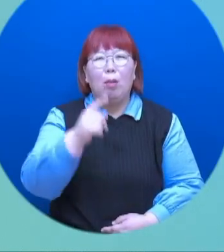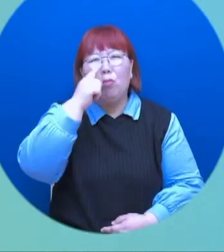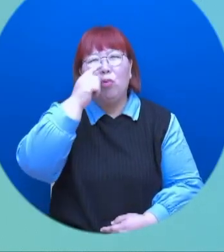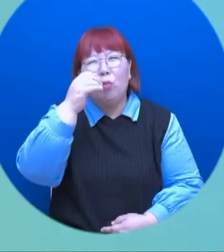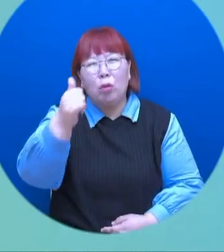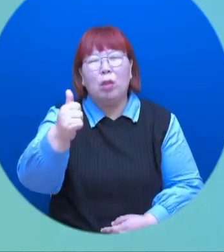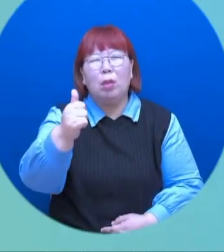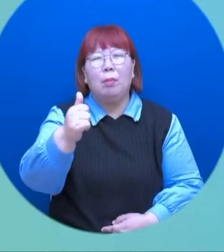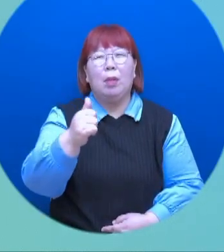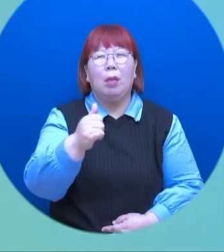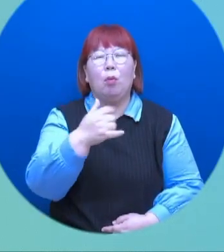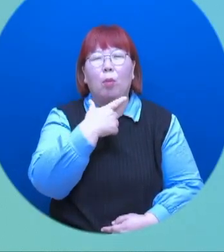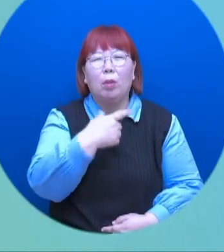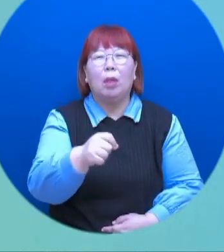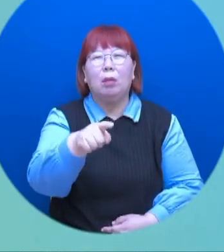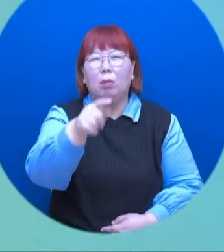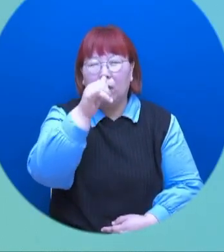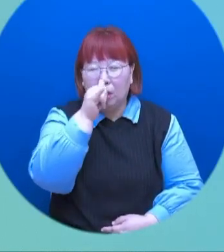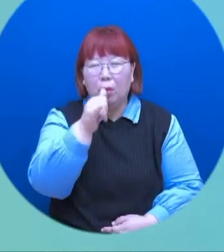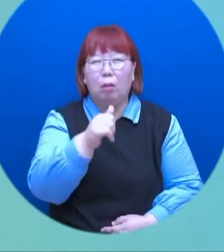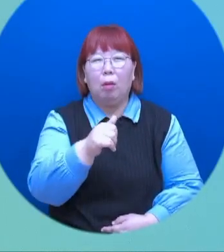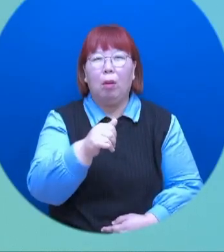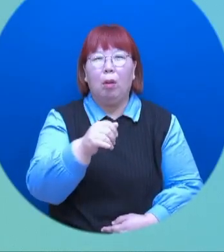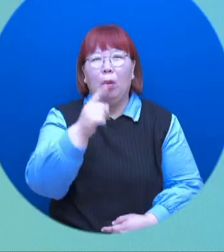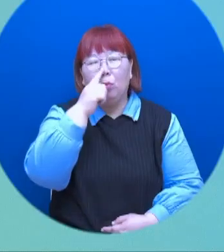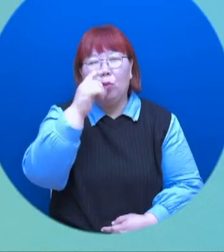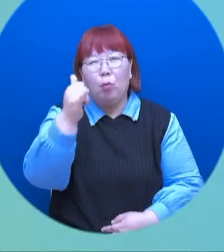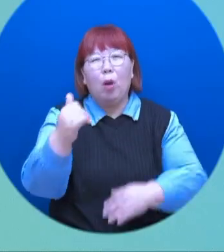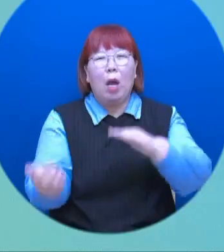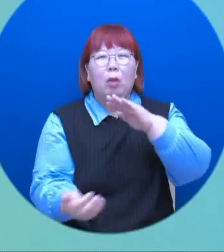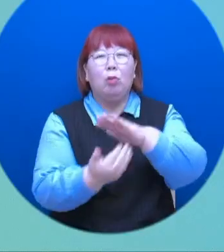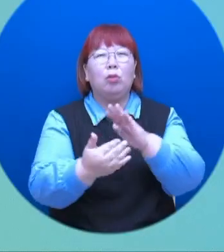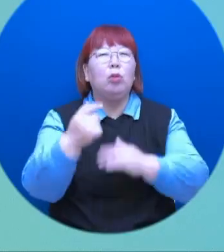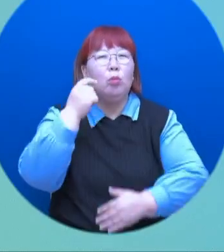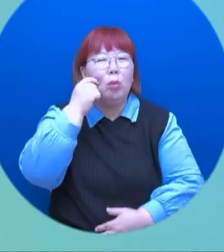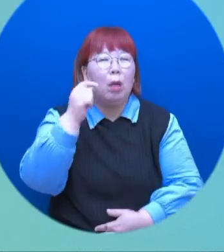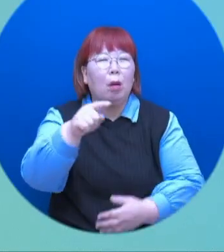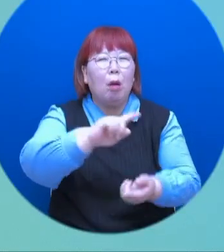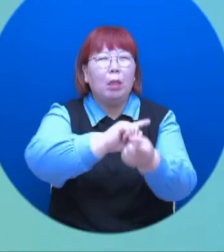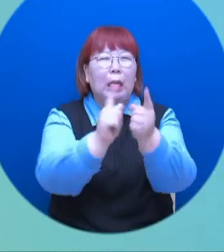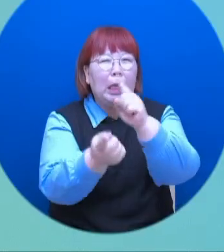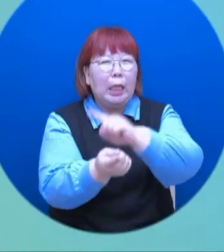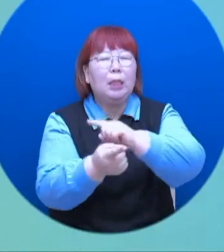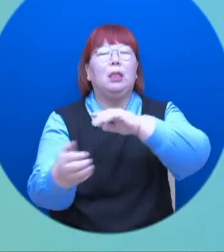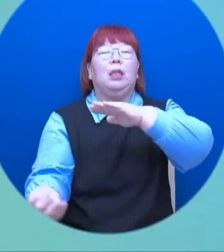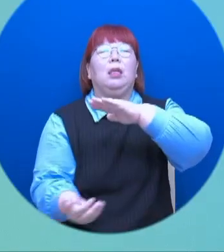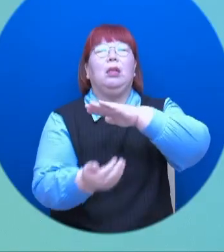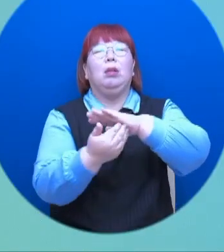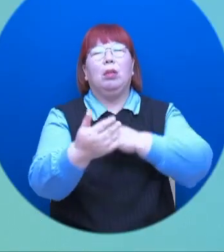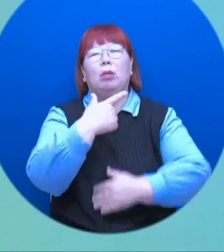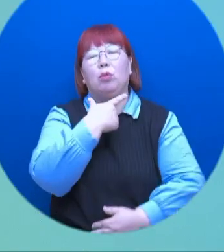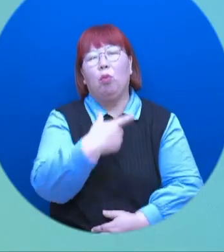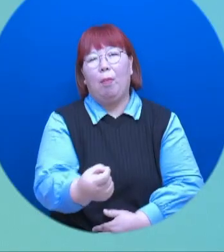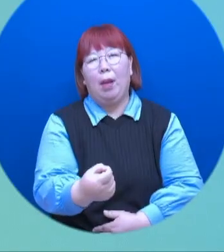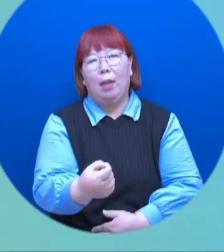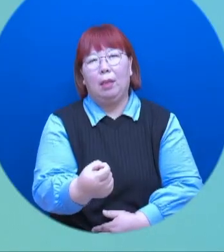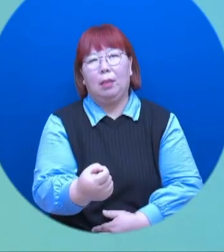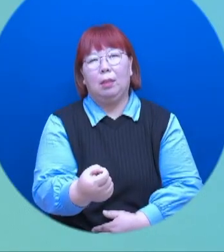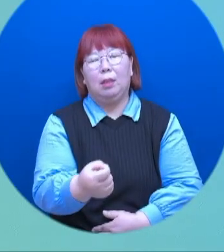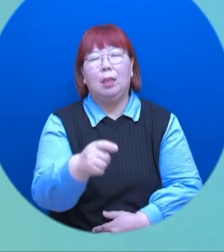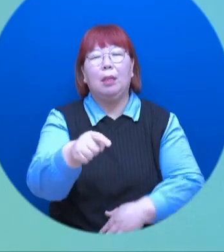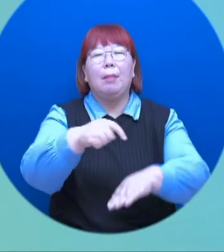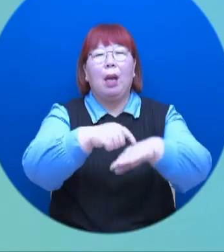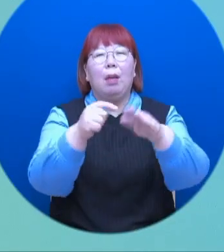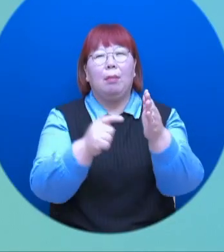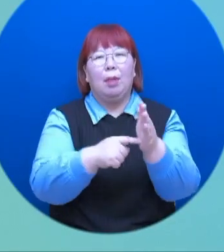내 아들만은 부모가 이루지 못한 것을 이루어지기를 소망하는 이